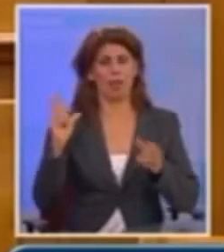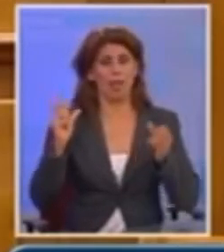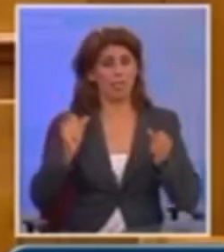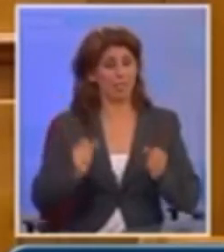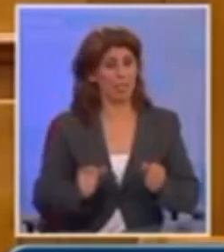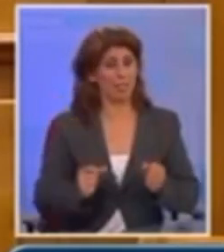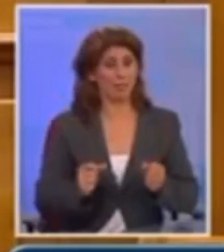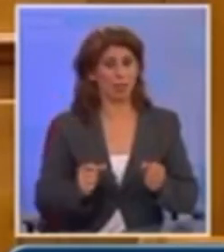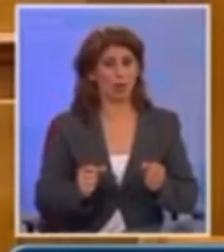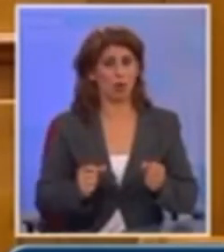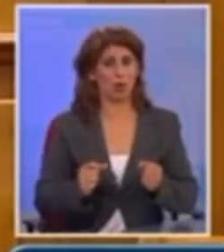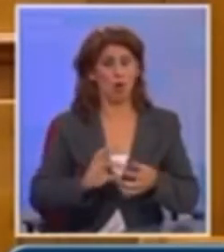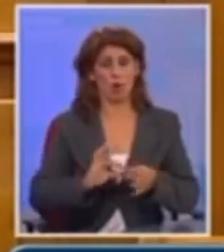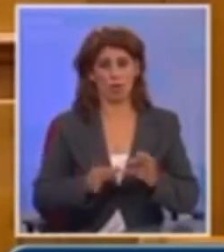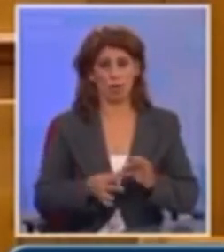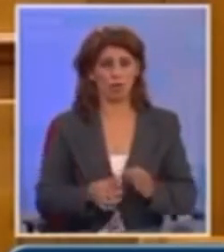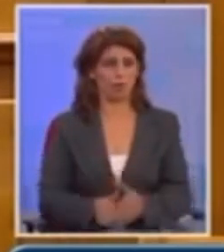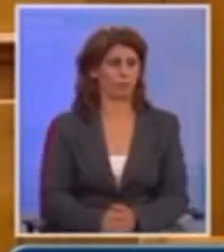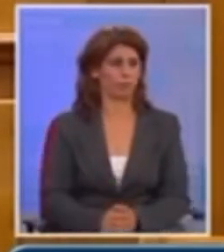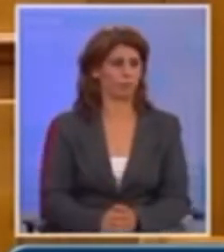θεσμικό όργανο.